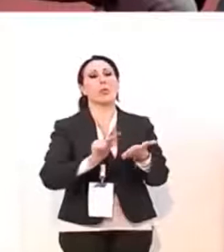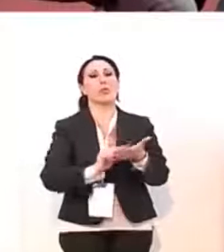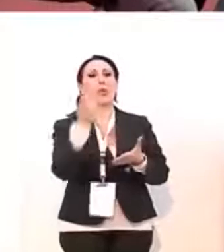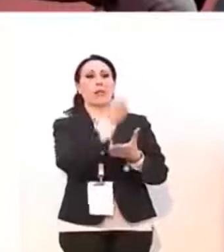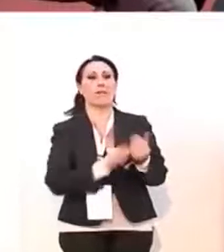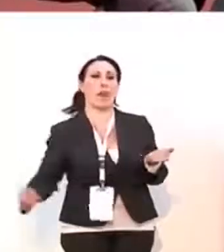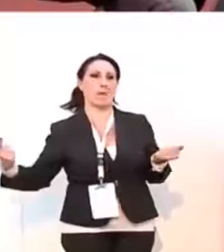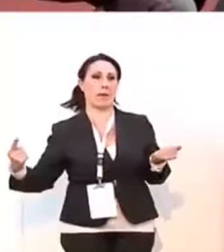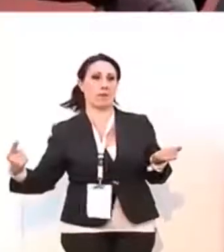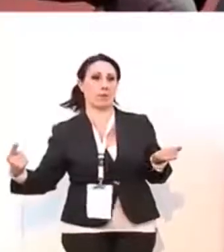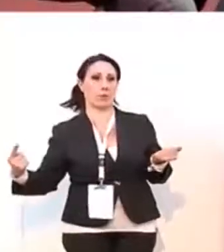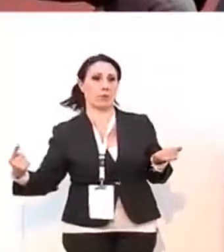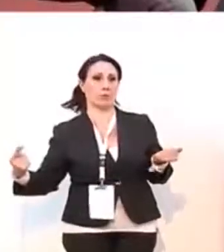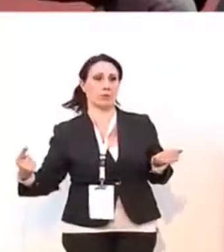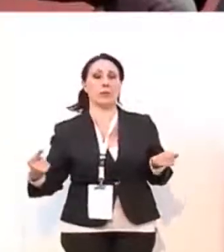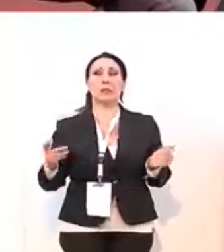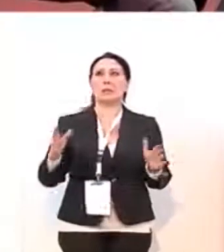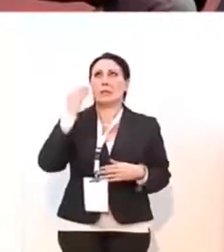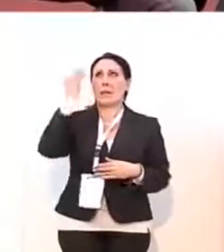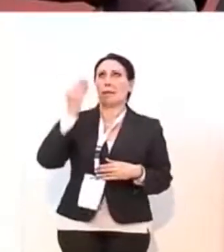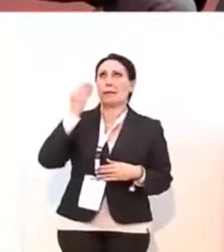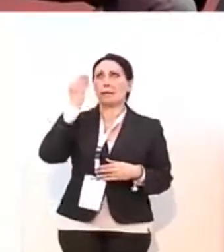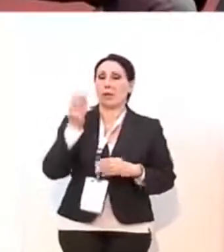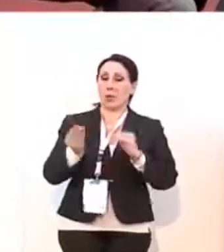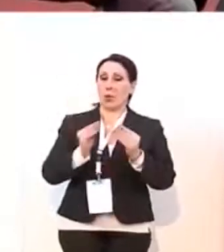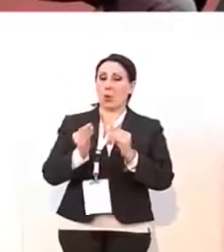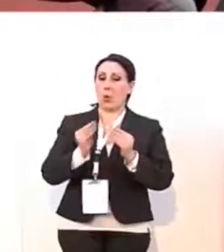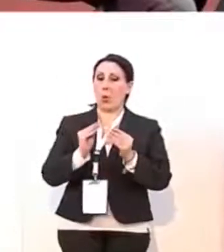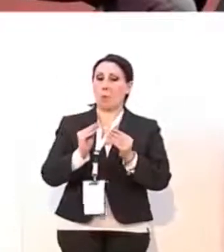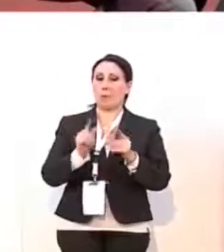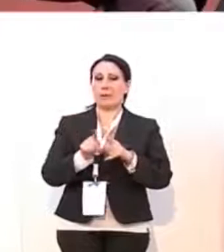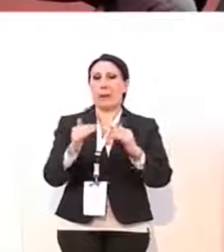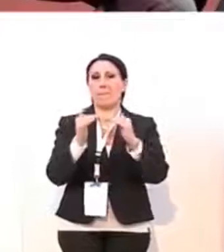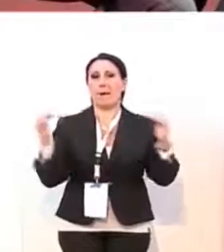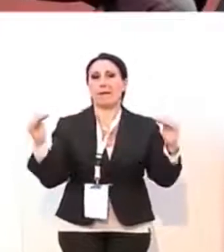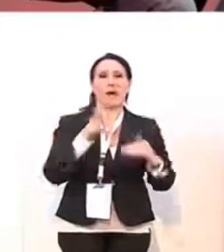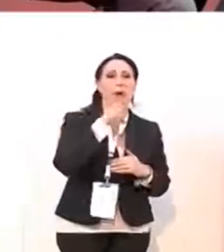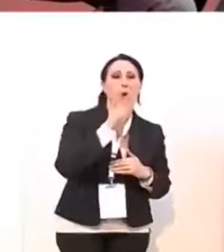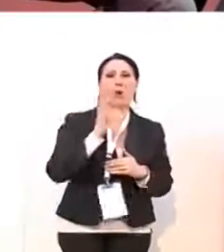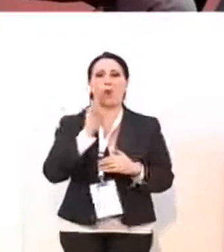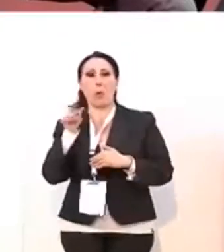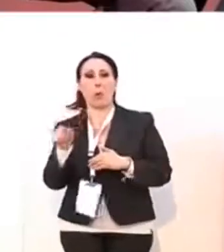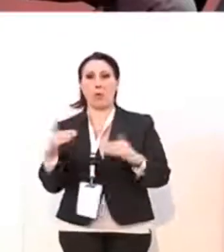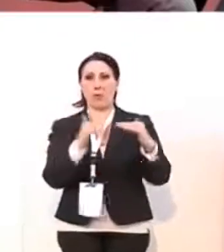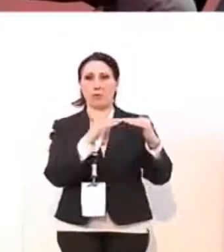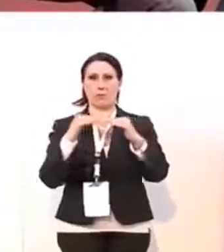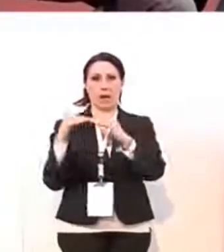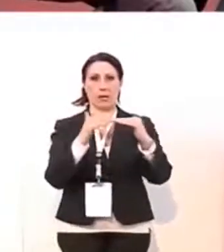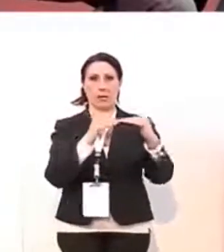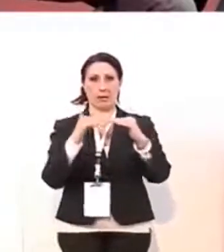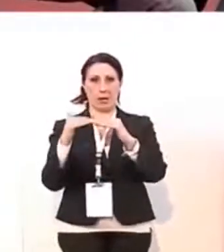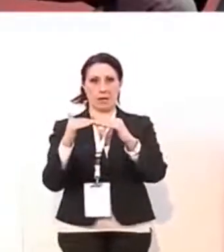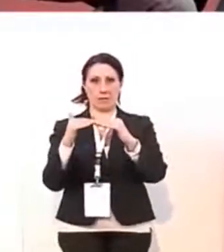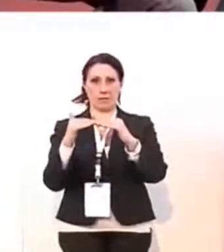un cliente. Allora abbiamo detto: facciamo una cosa che è la parità nella diversità, anche nella diversità